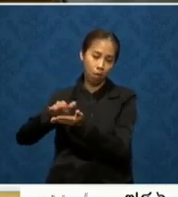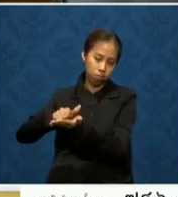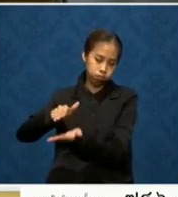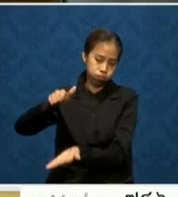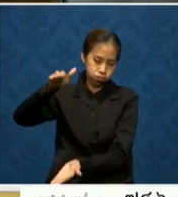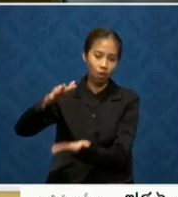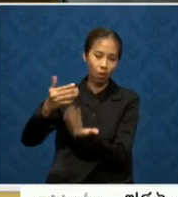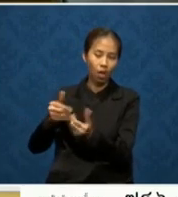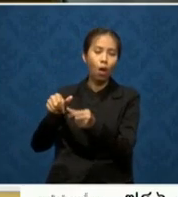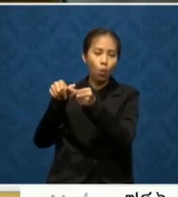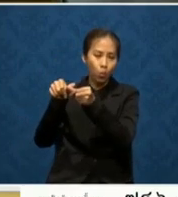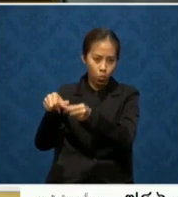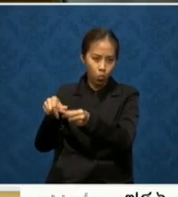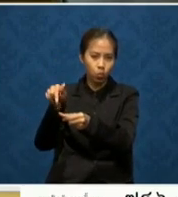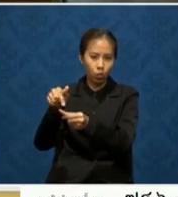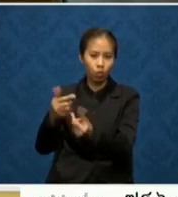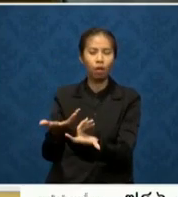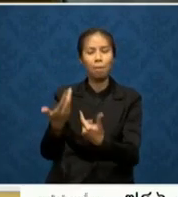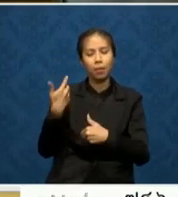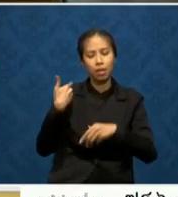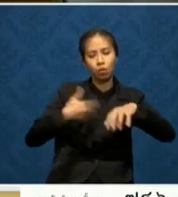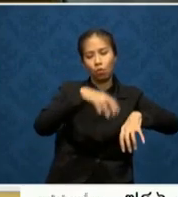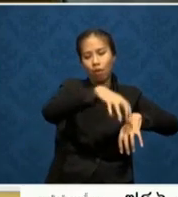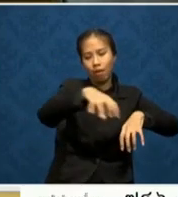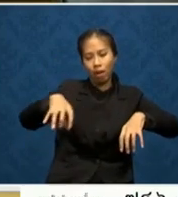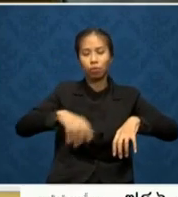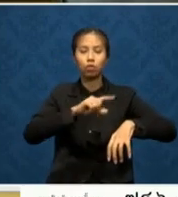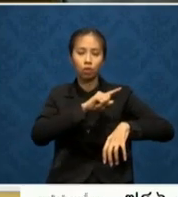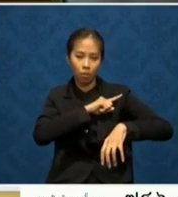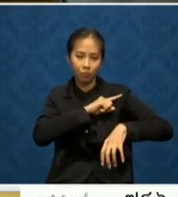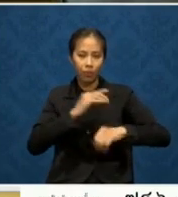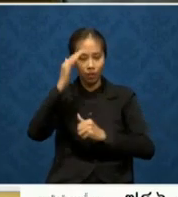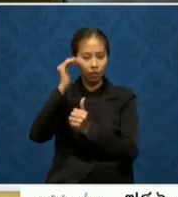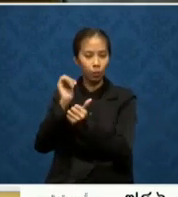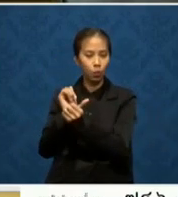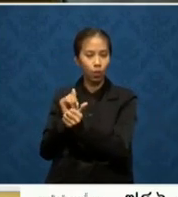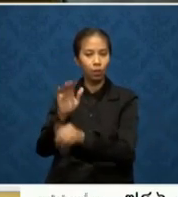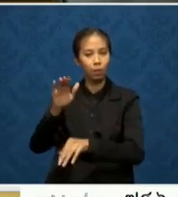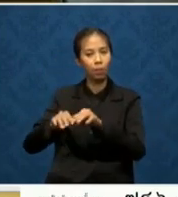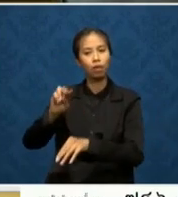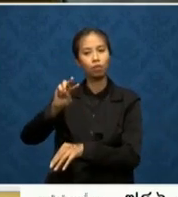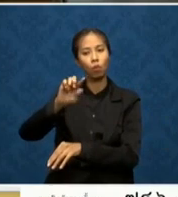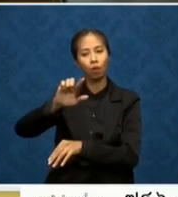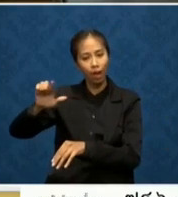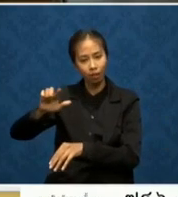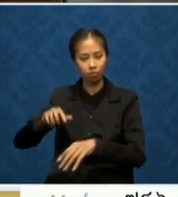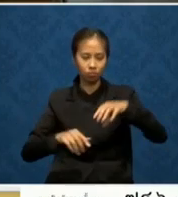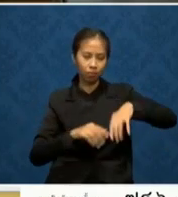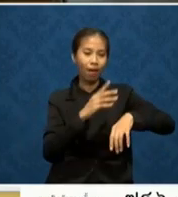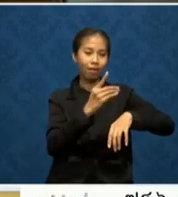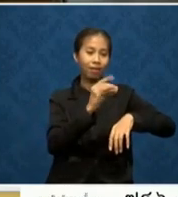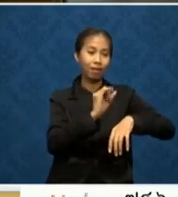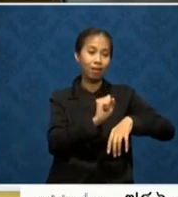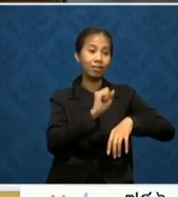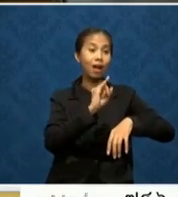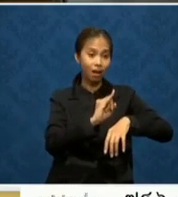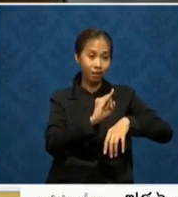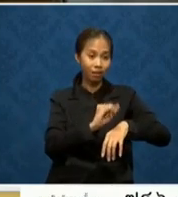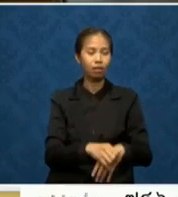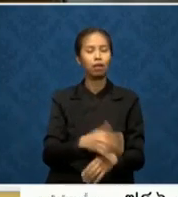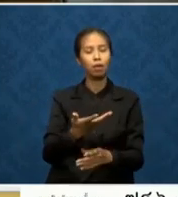ติธรรมหลายหน่วยงานตำรวจ2ล้าน DSI 300ปป